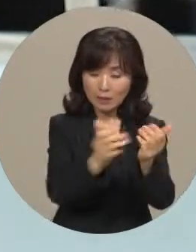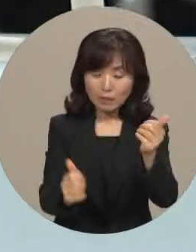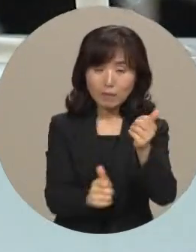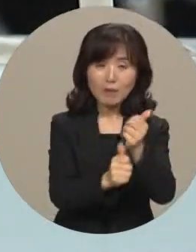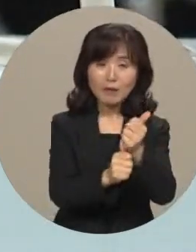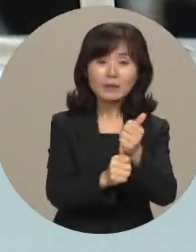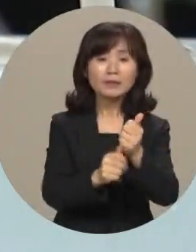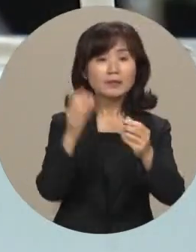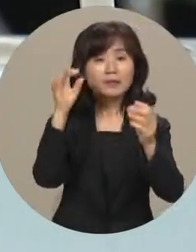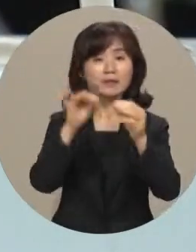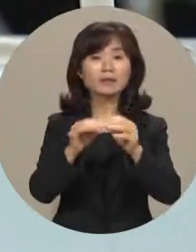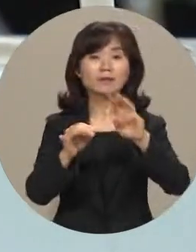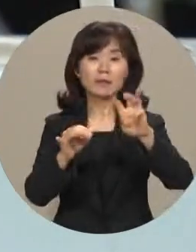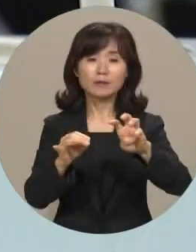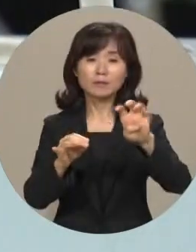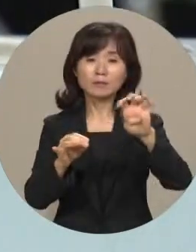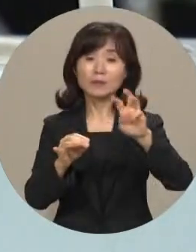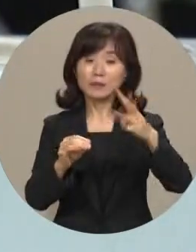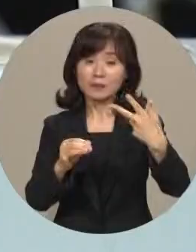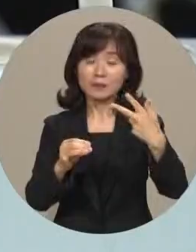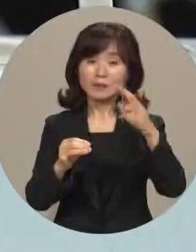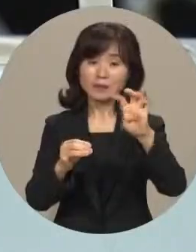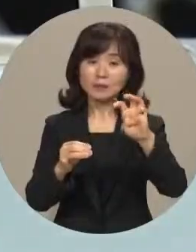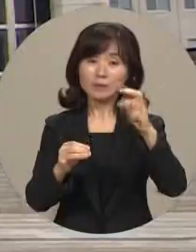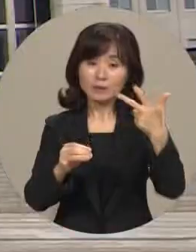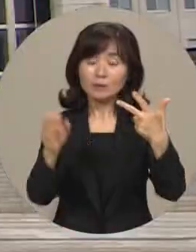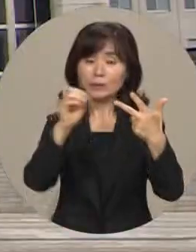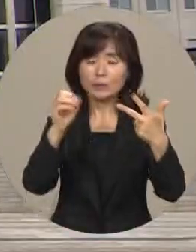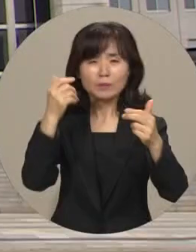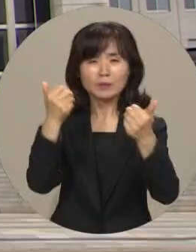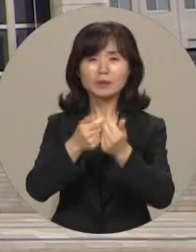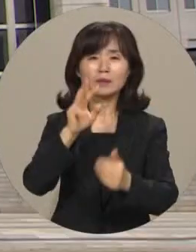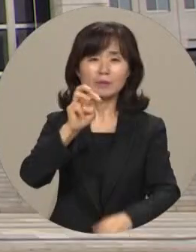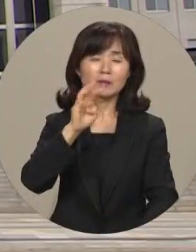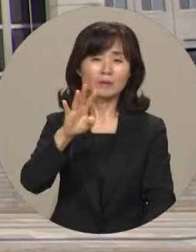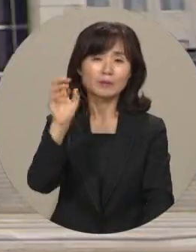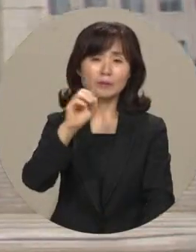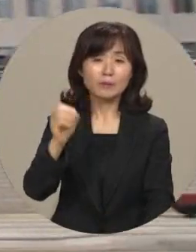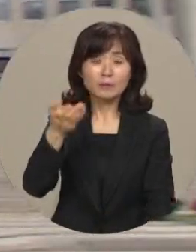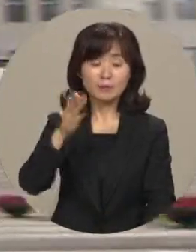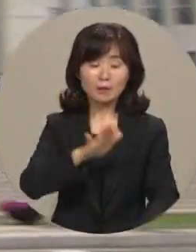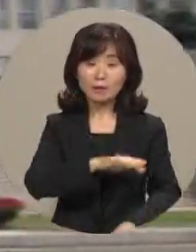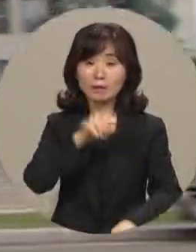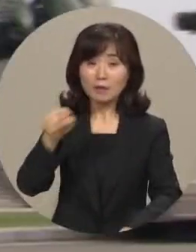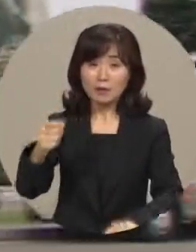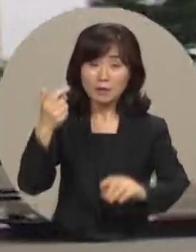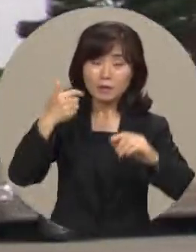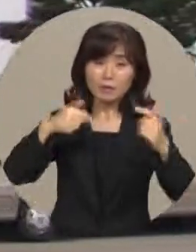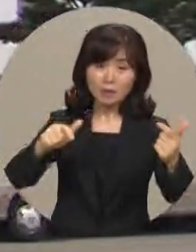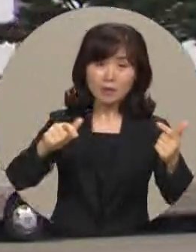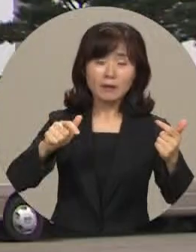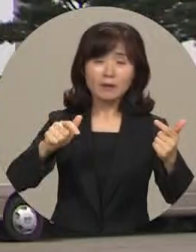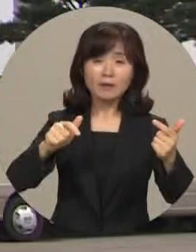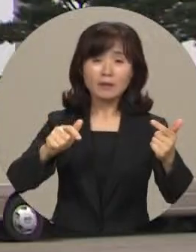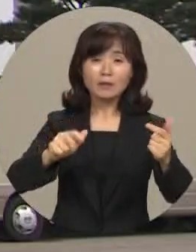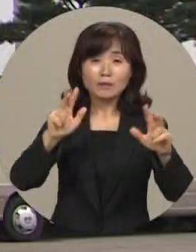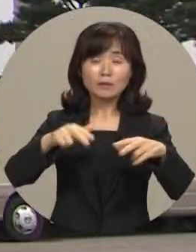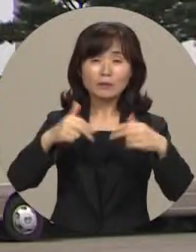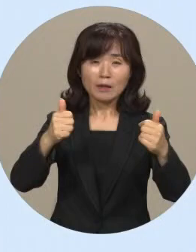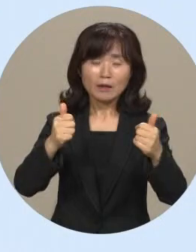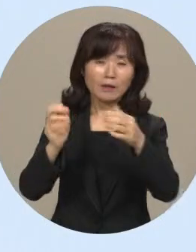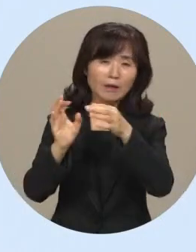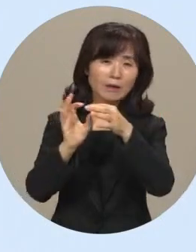34%가 반대한 것으로 나타났습니다 하지만 여야의 첨예한 입장 차에다 국회의 공전 상황이